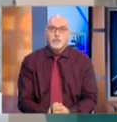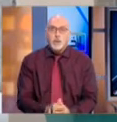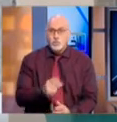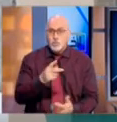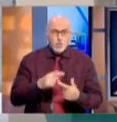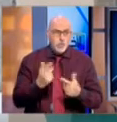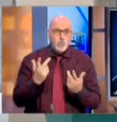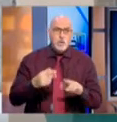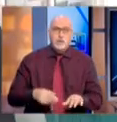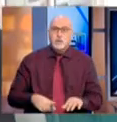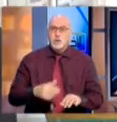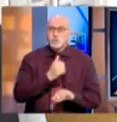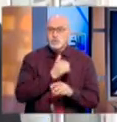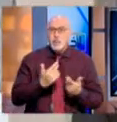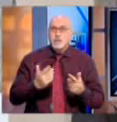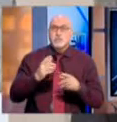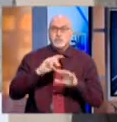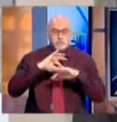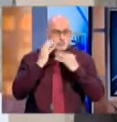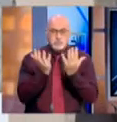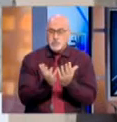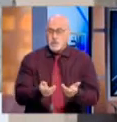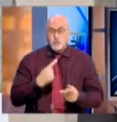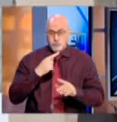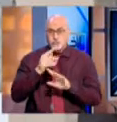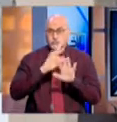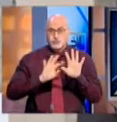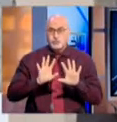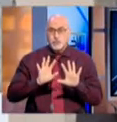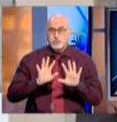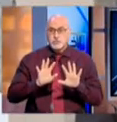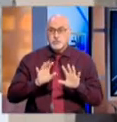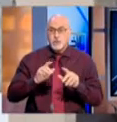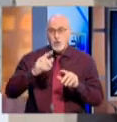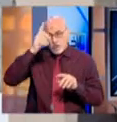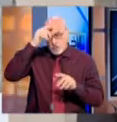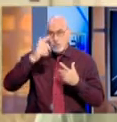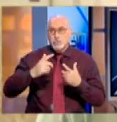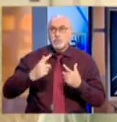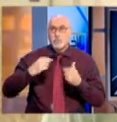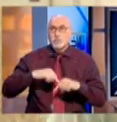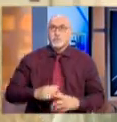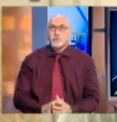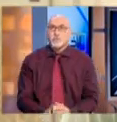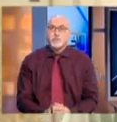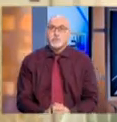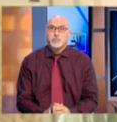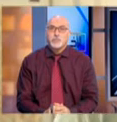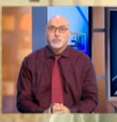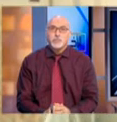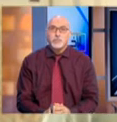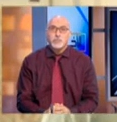خصائص اجتماعية، خصائص جغرافية، عندنا خصائص نقدروا نقلعوا نكون دولة رائدة في الإنتاج المحلي. هي أولا